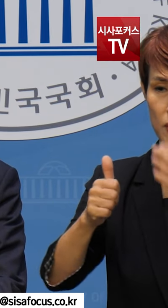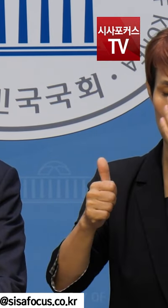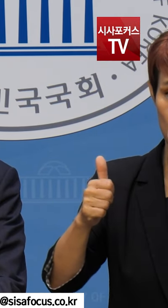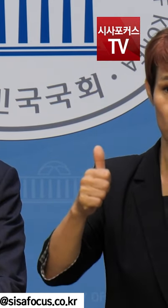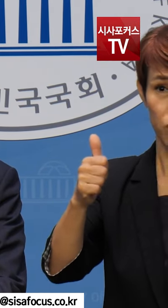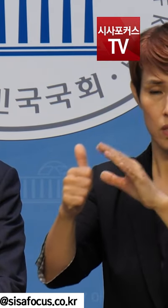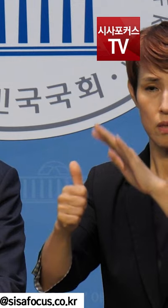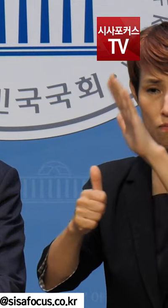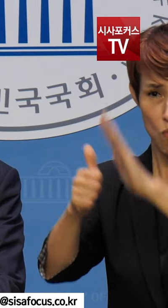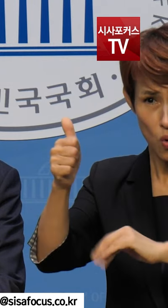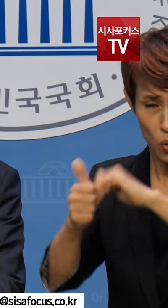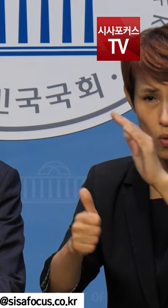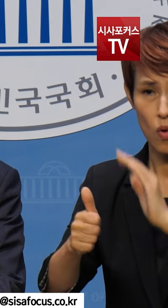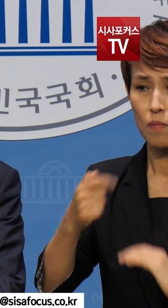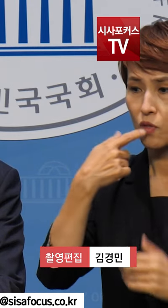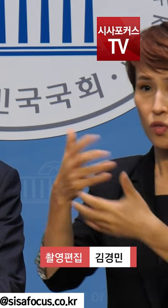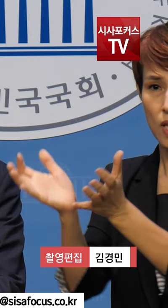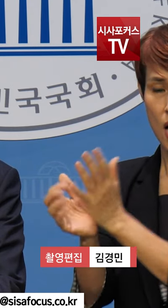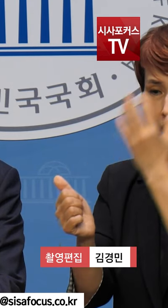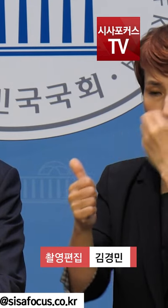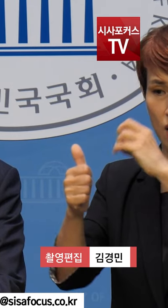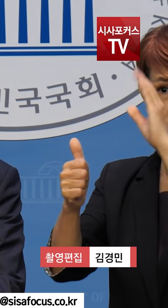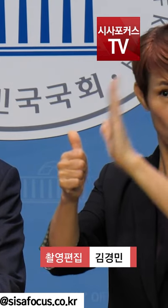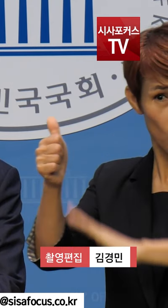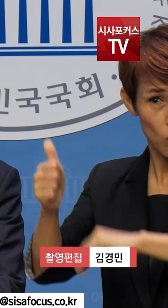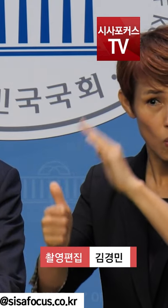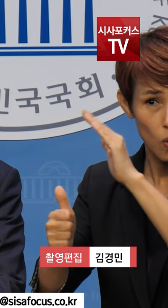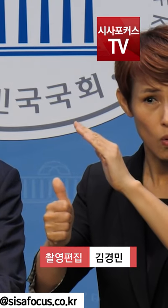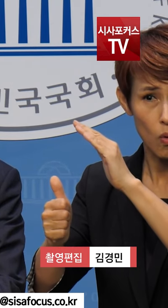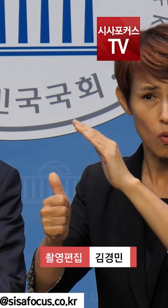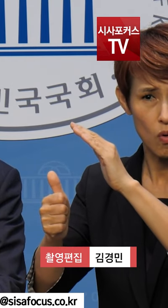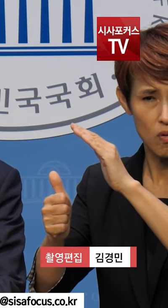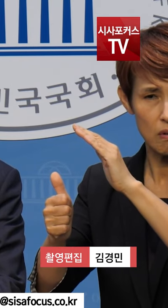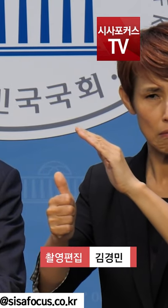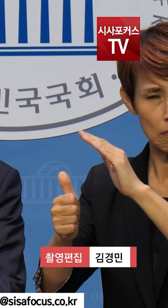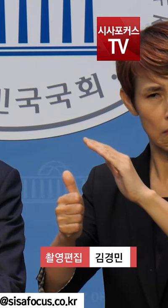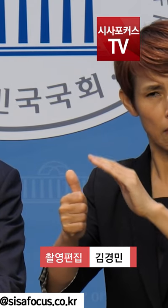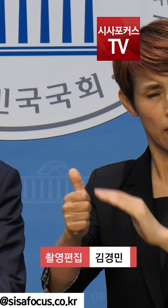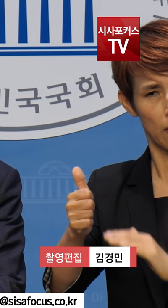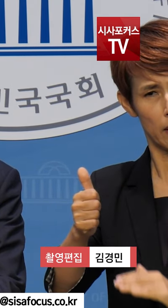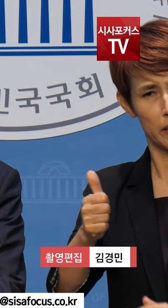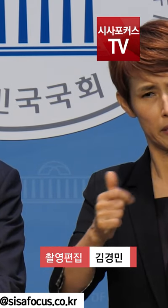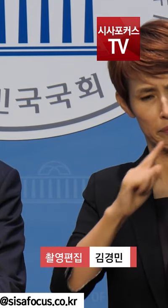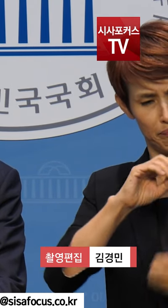그리고 민주당 당원에 대한 모독 이런 저열한